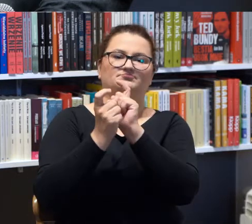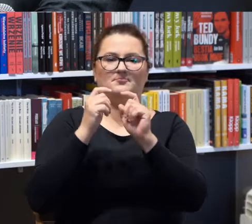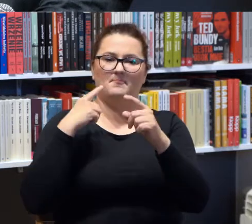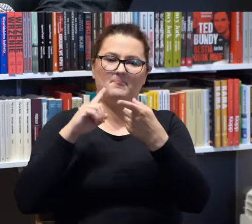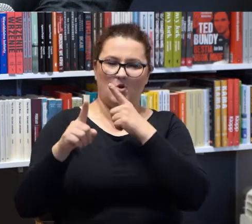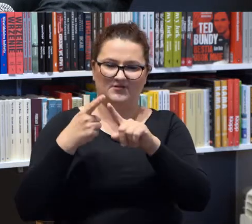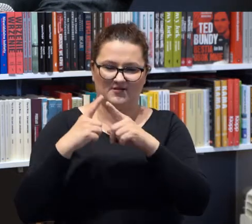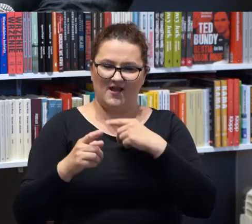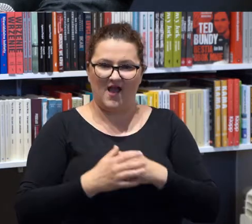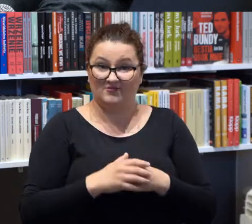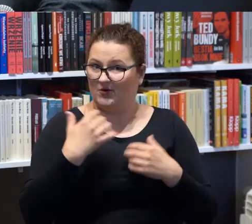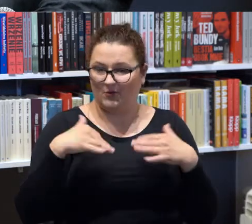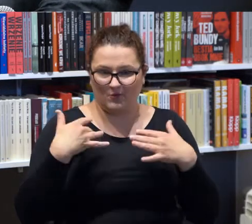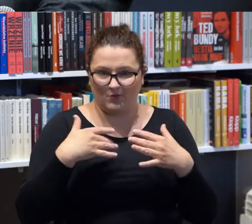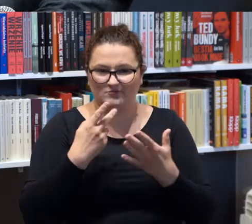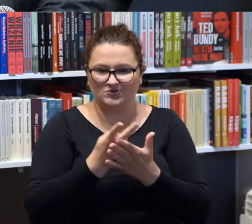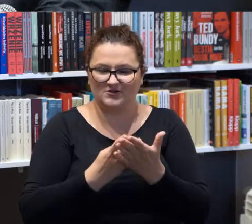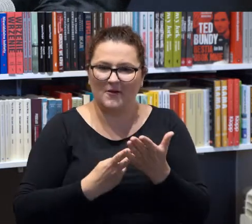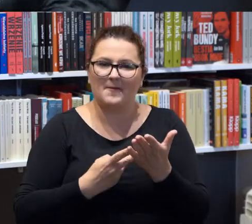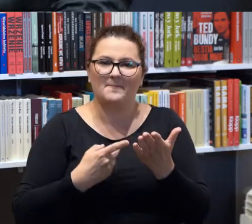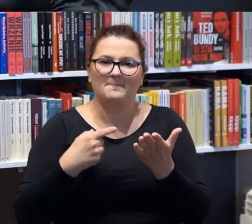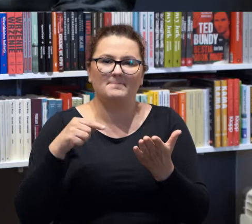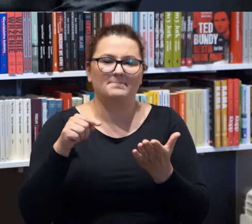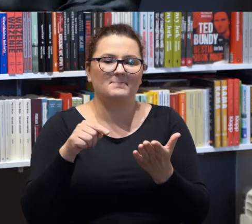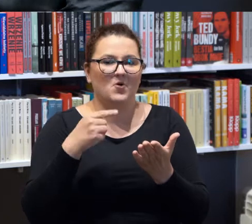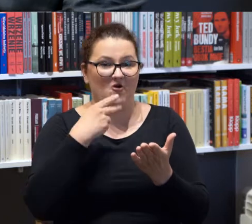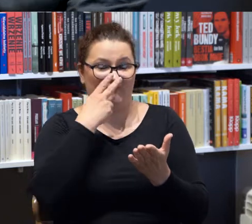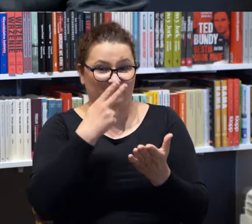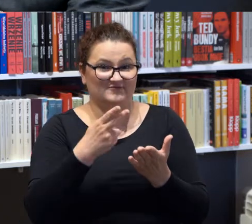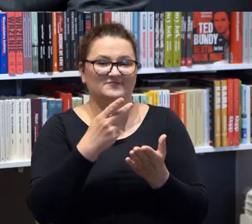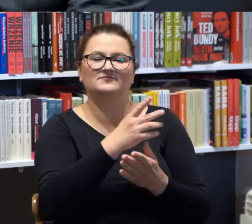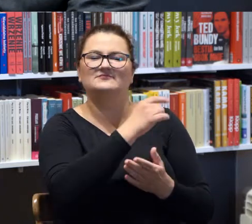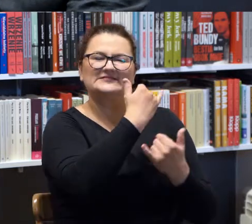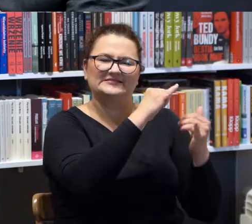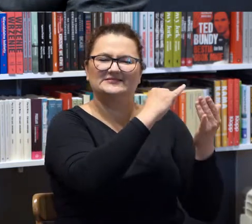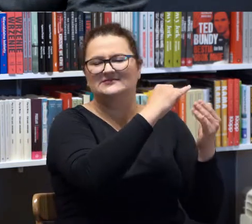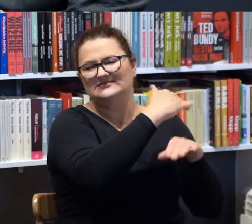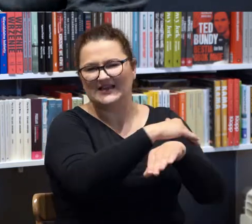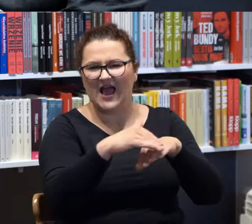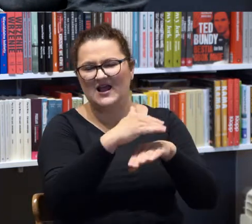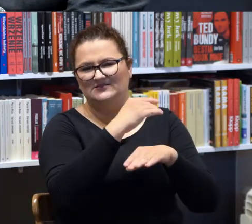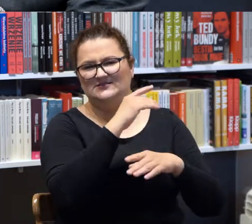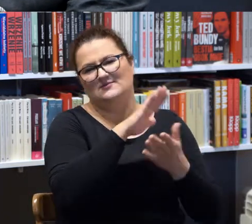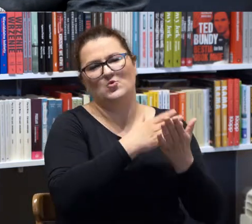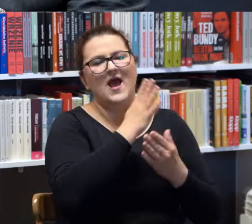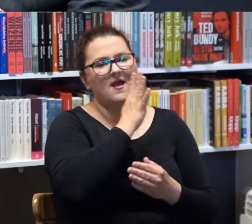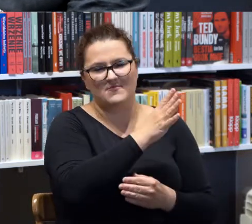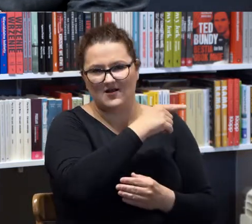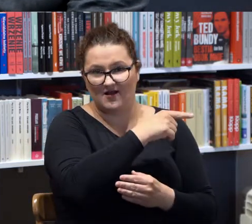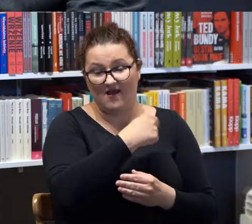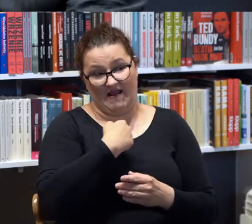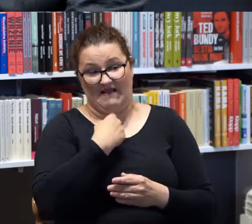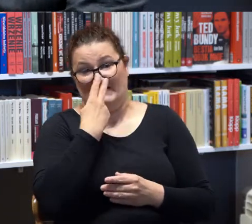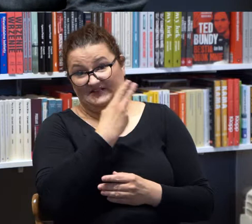co przeczytałam, bo jakoś tak patrząc na wzory zachodnie, na Stany Zjednoczone, na przykład uznałabym, że